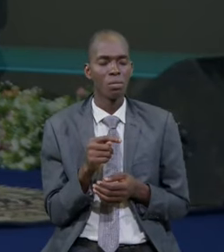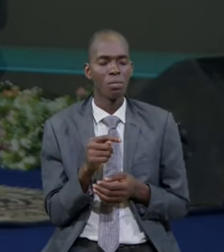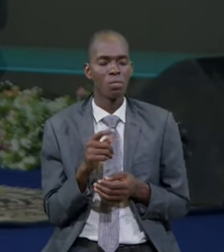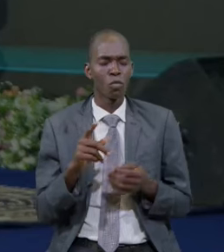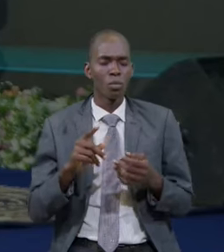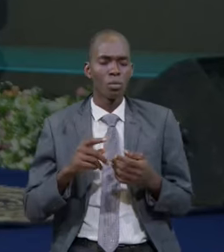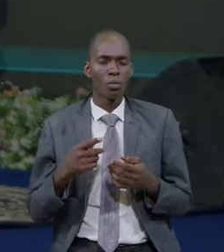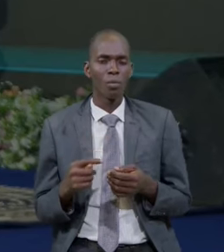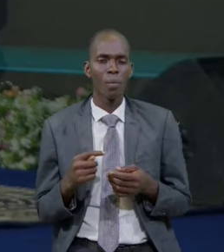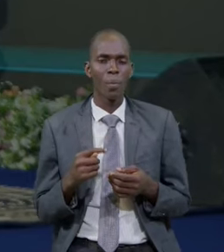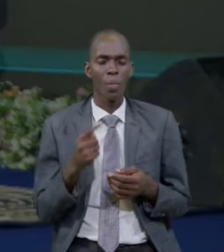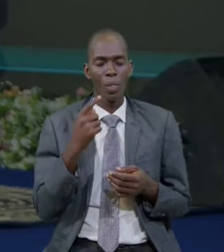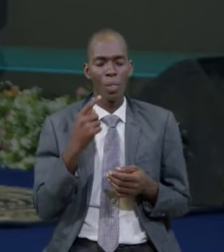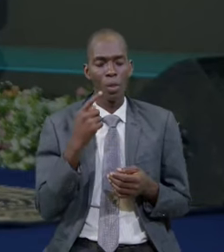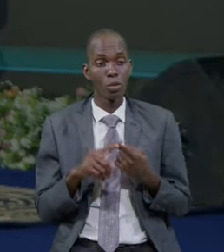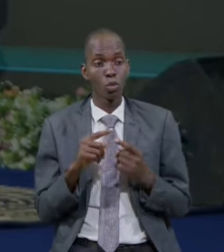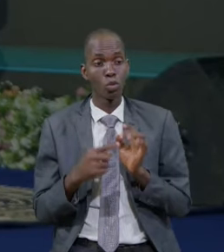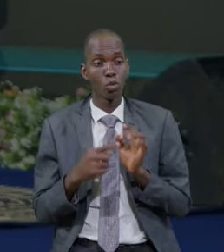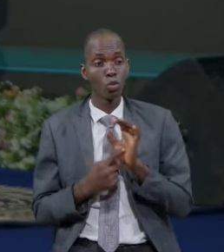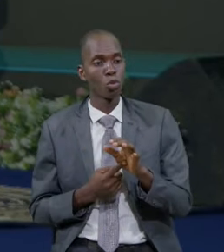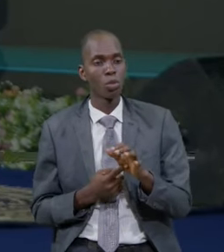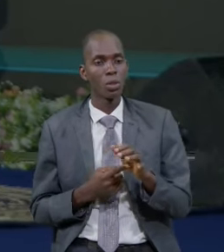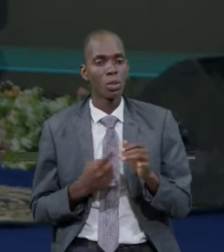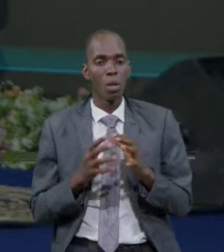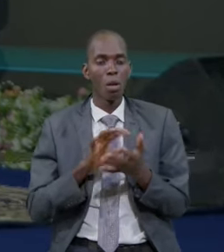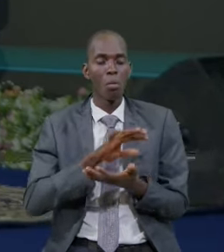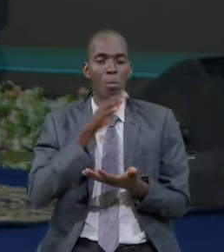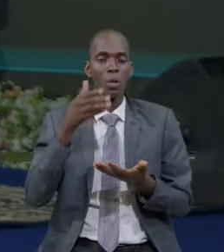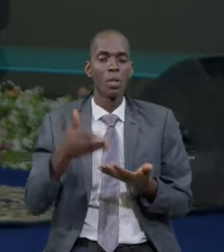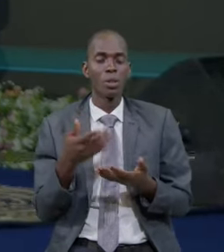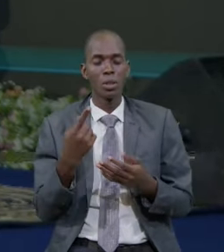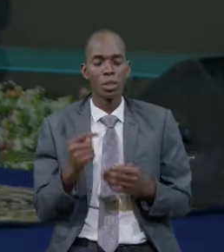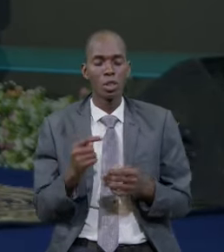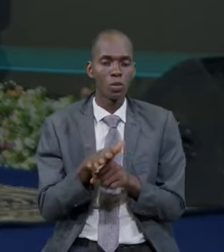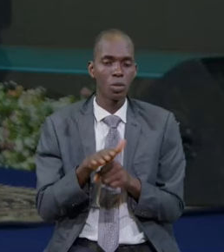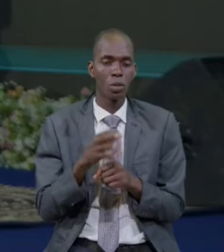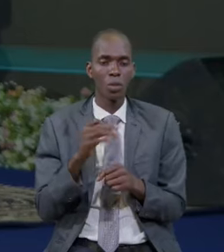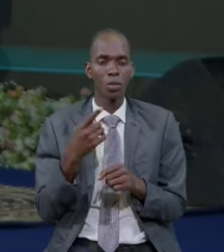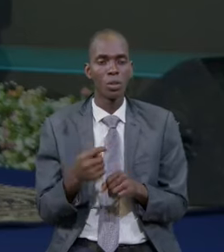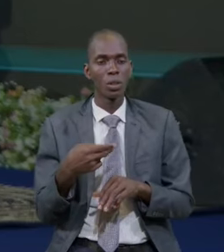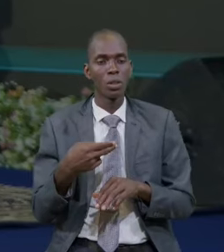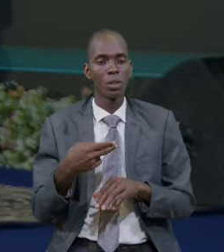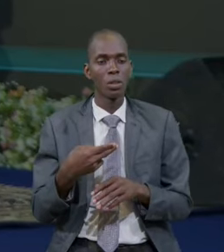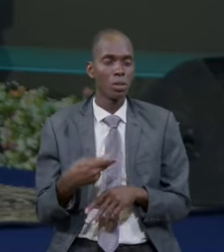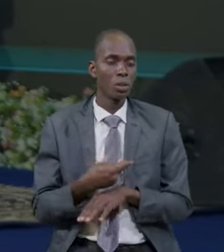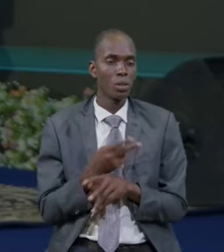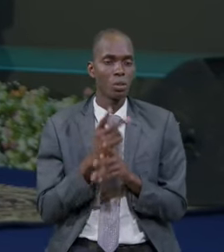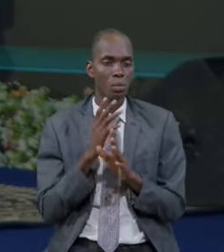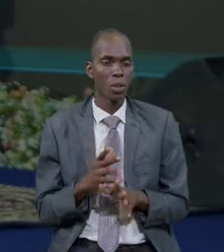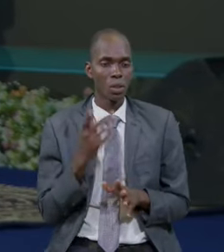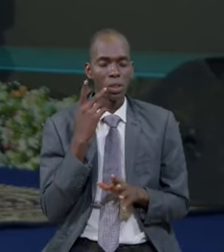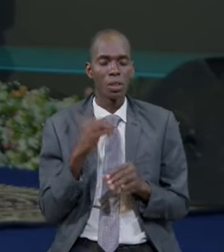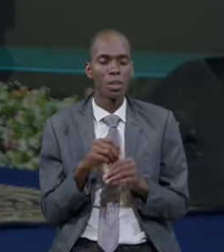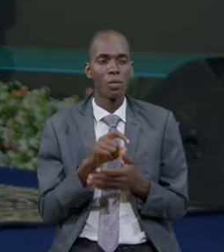l'assurance qu'ils sont et montre l'abondance du berger. Verset 6. Oui, la